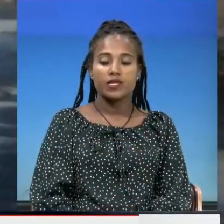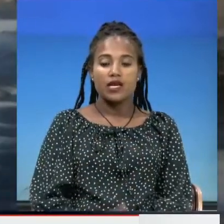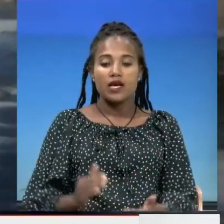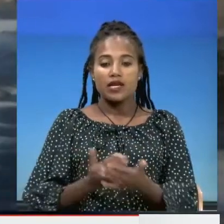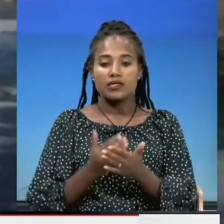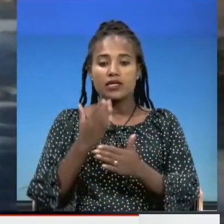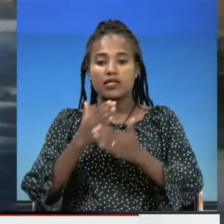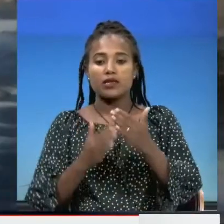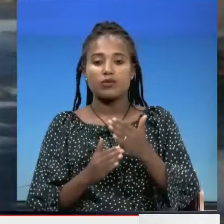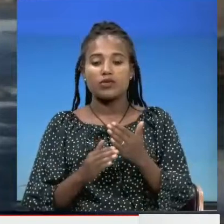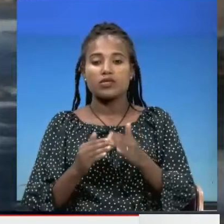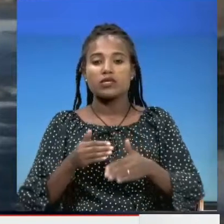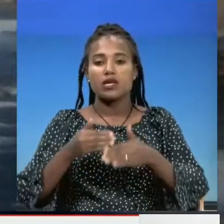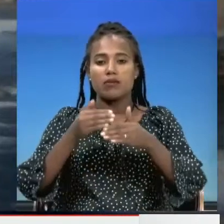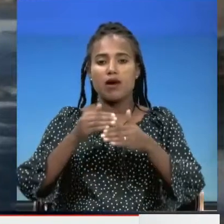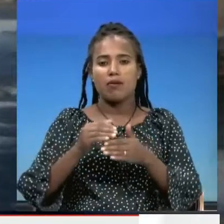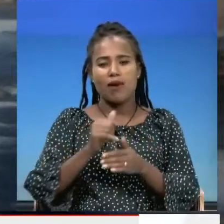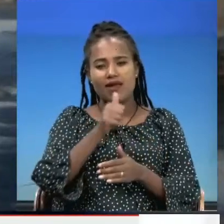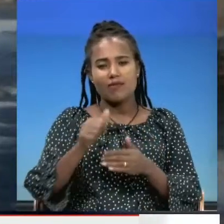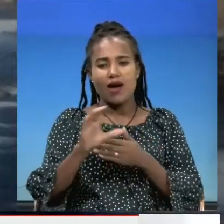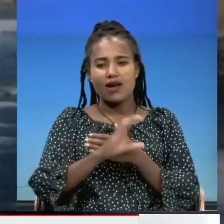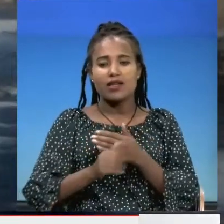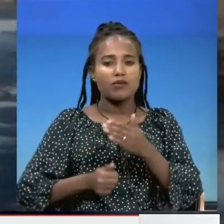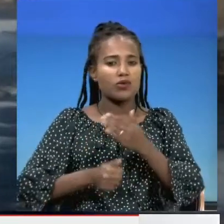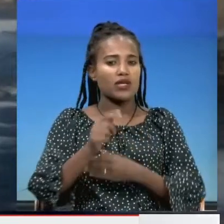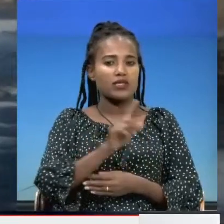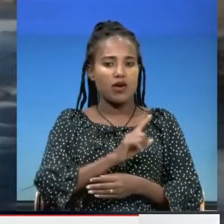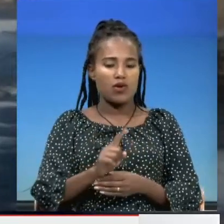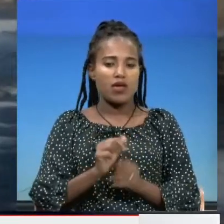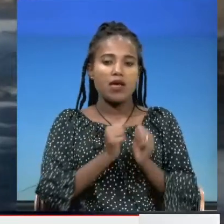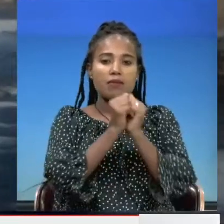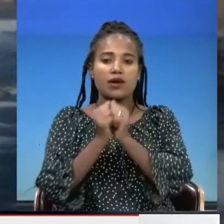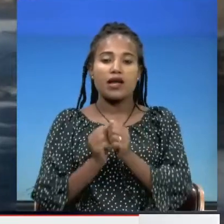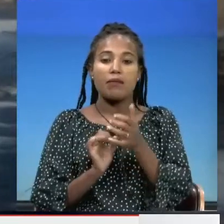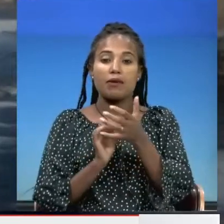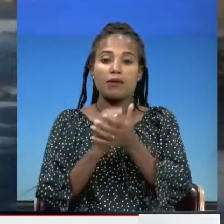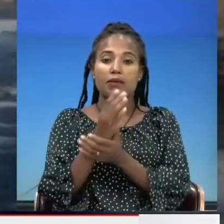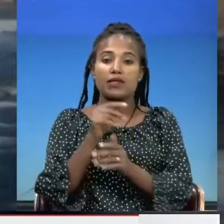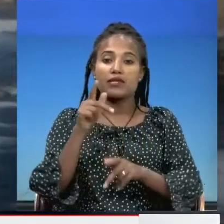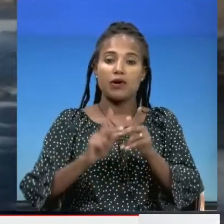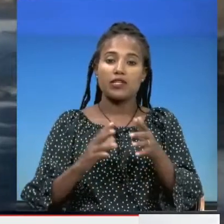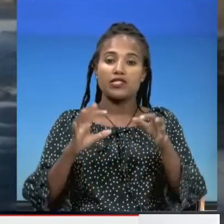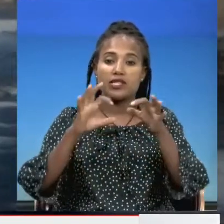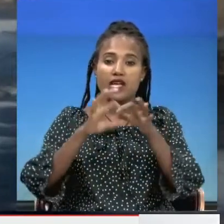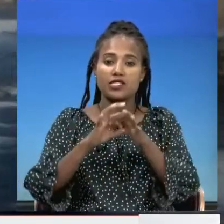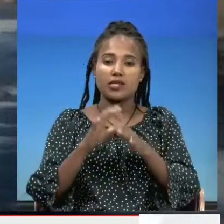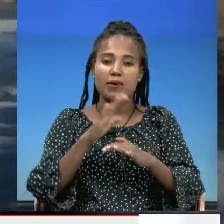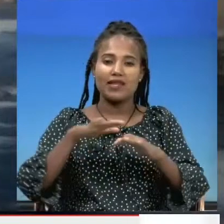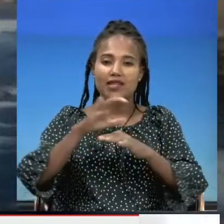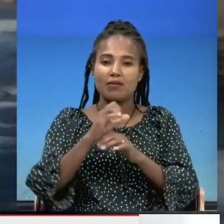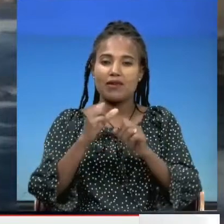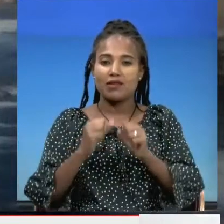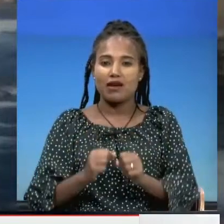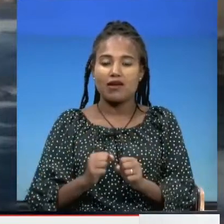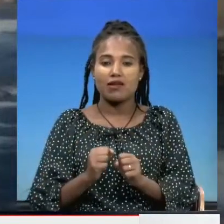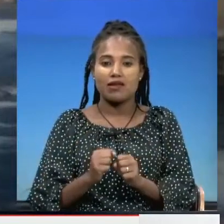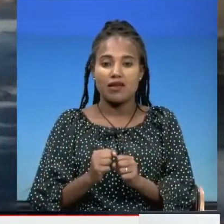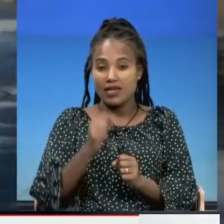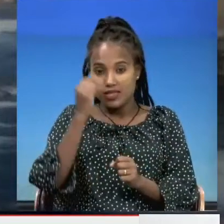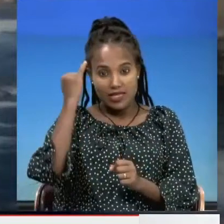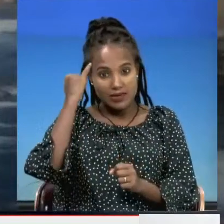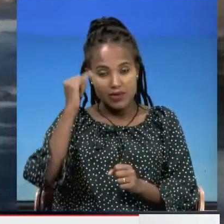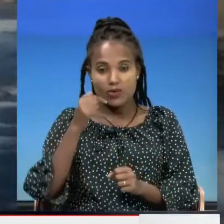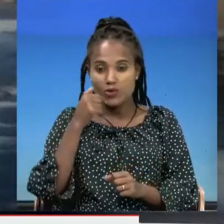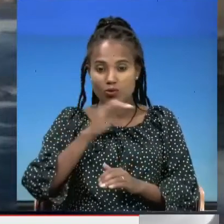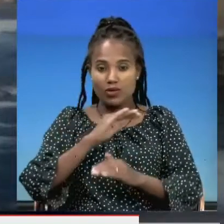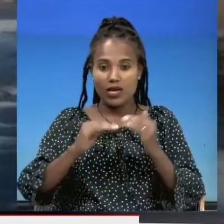የህዳሴ ግድቡን ስንገነባ ማንንም ሀገር ለመጉዳት ሳይሆን በጋራ በመልማት ህዝባዊ ትስስራችንን የበለጠ ለማጠናከር የታሰበ ነው